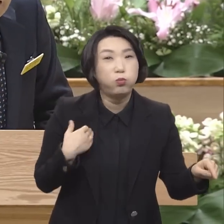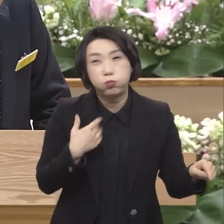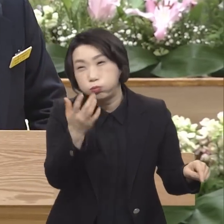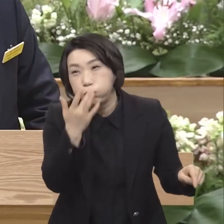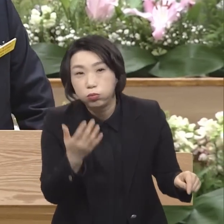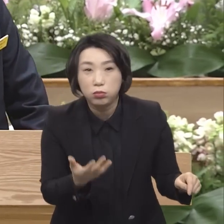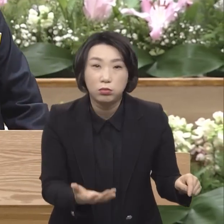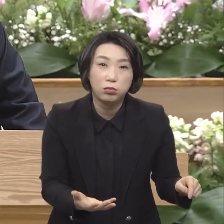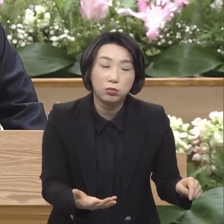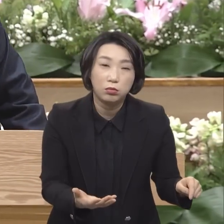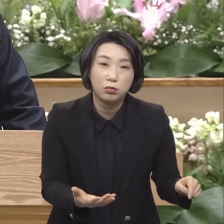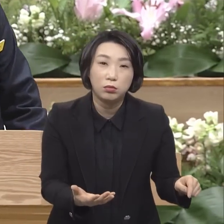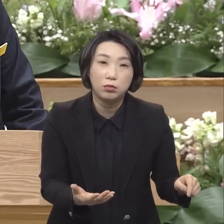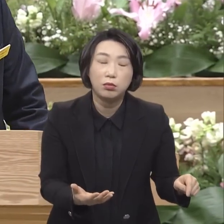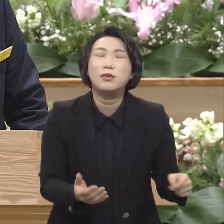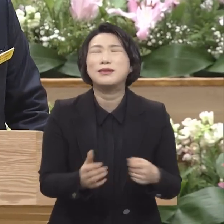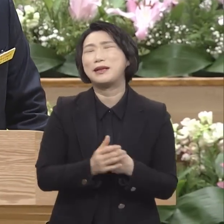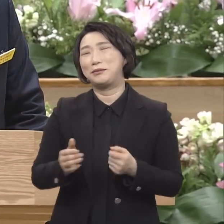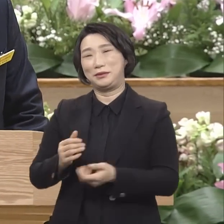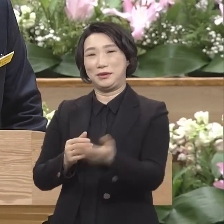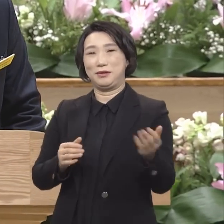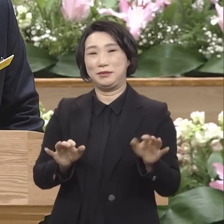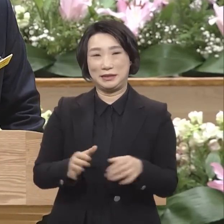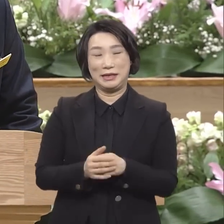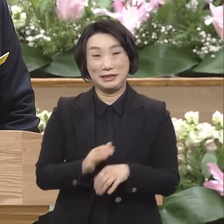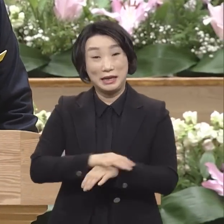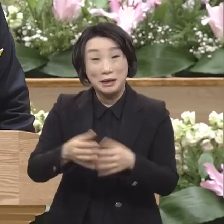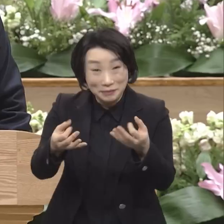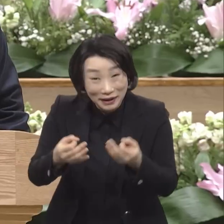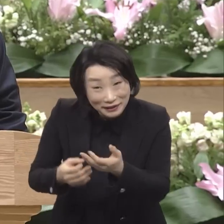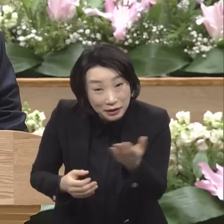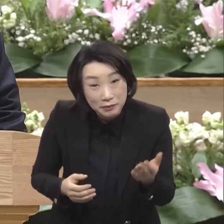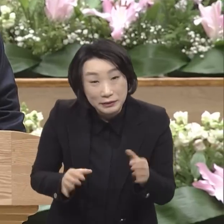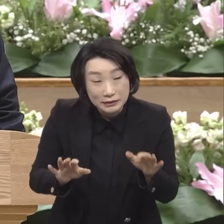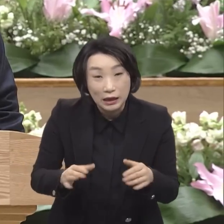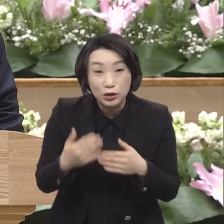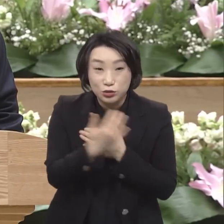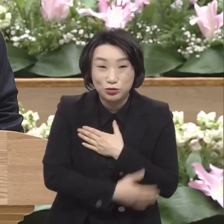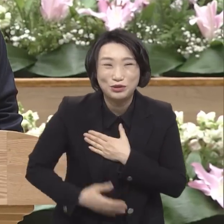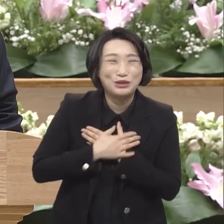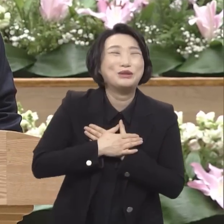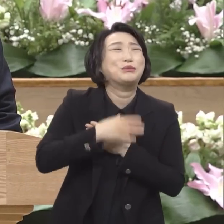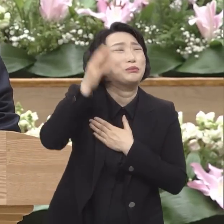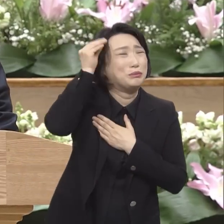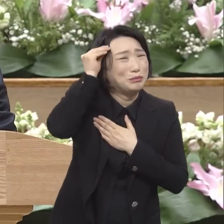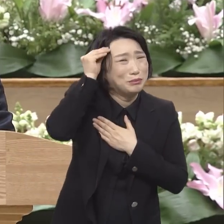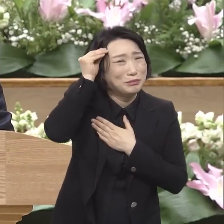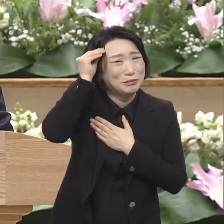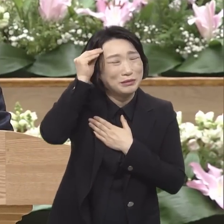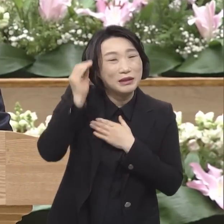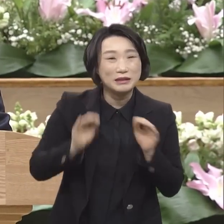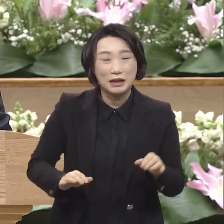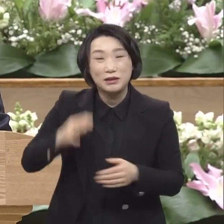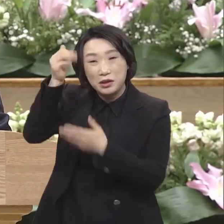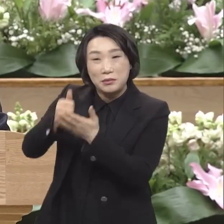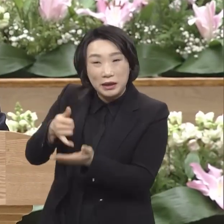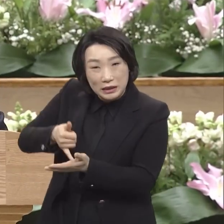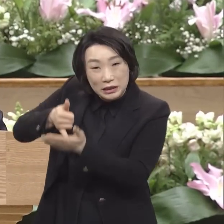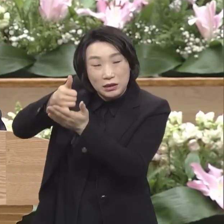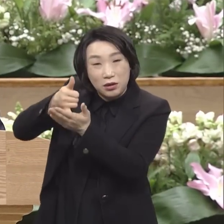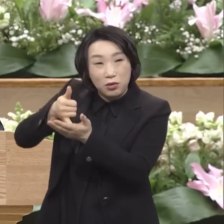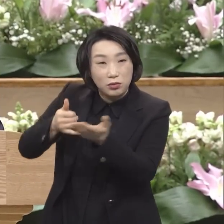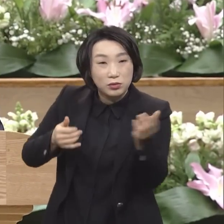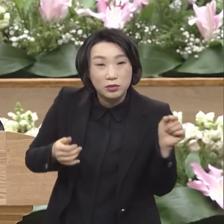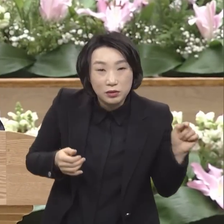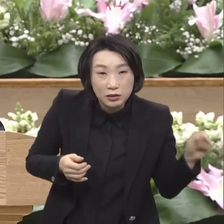몰라. 그래서 잘 들어. 육신은 얼마나 무식하냐. 성령의 인격성에